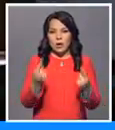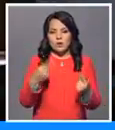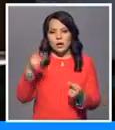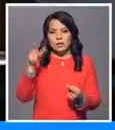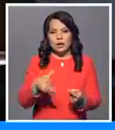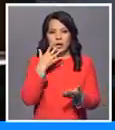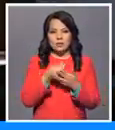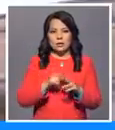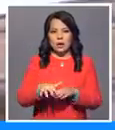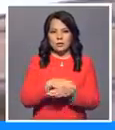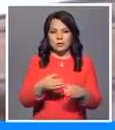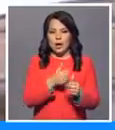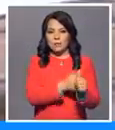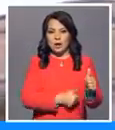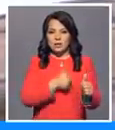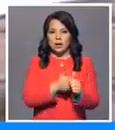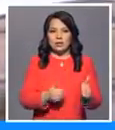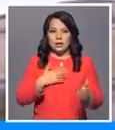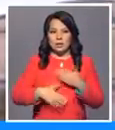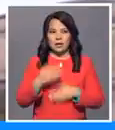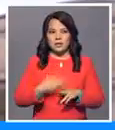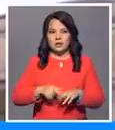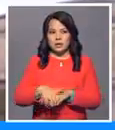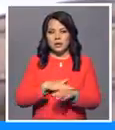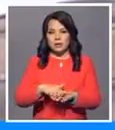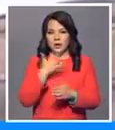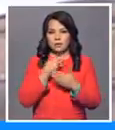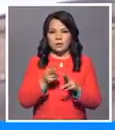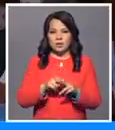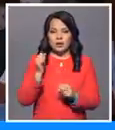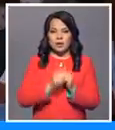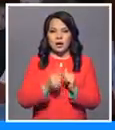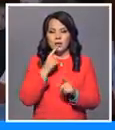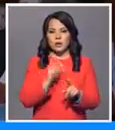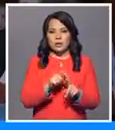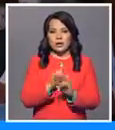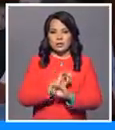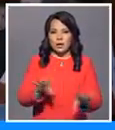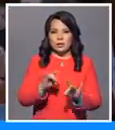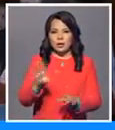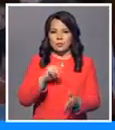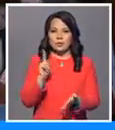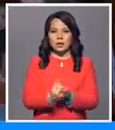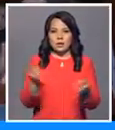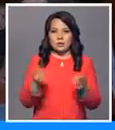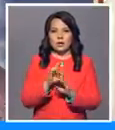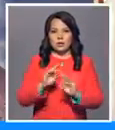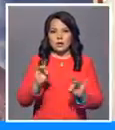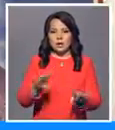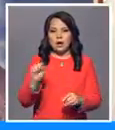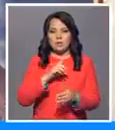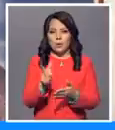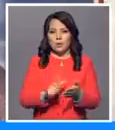ойшылды мақтаныш қылу мен үшін аз, мен оның әр сөзін танып, білуді парыз сынаймын деді.